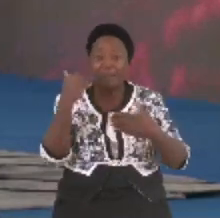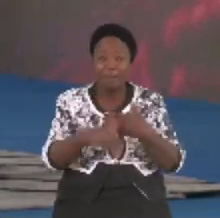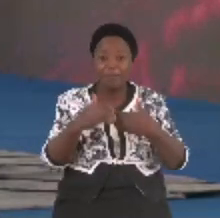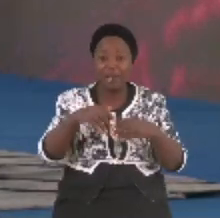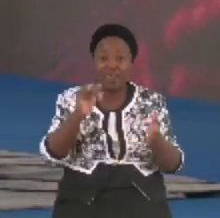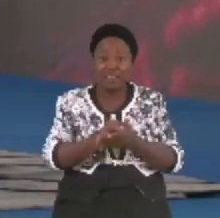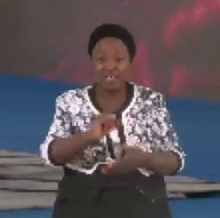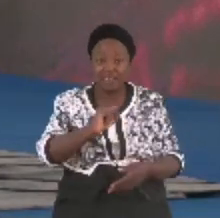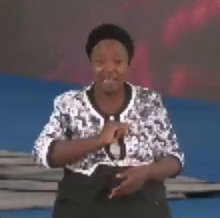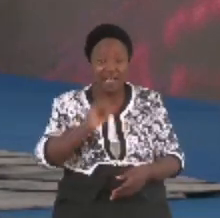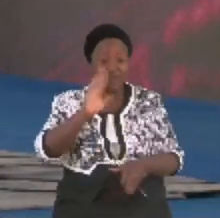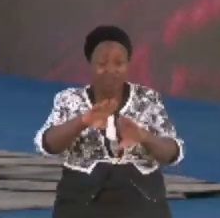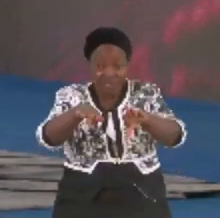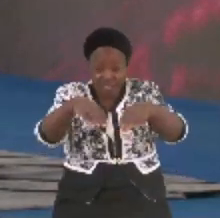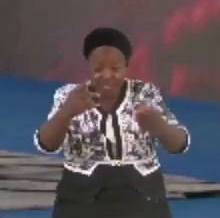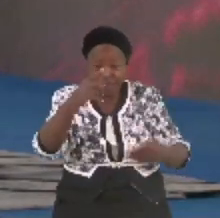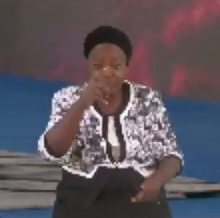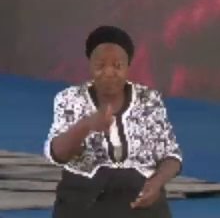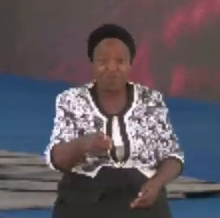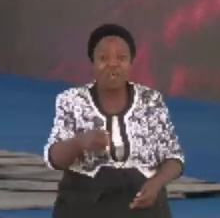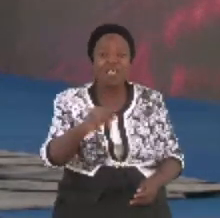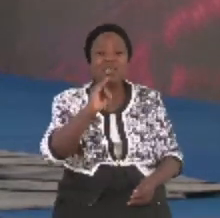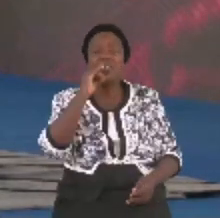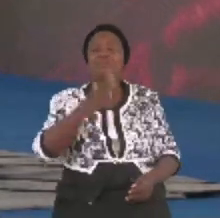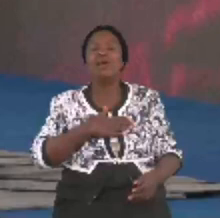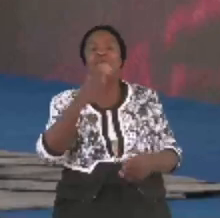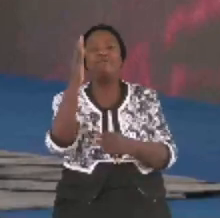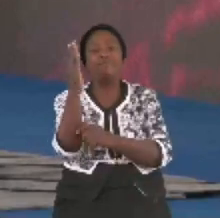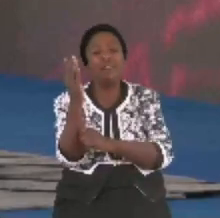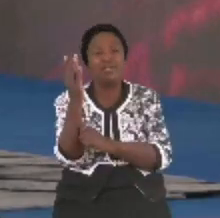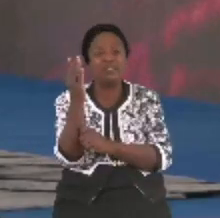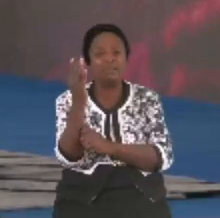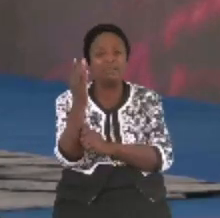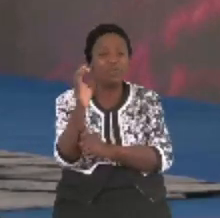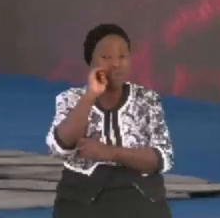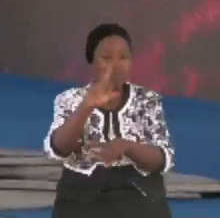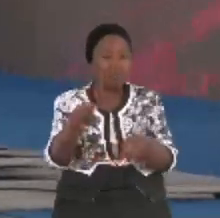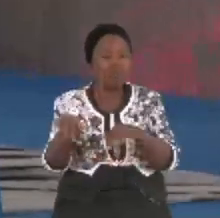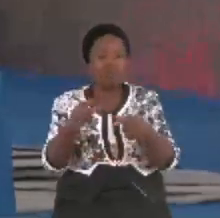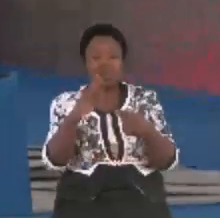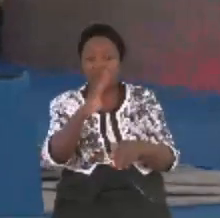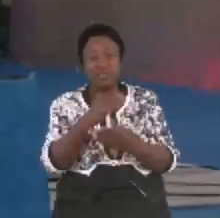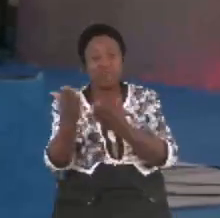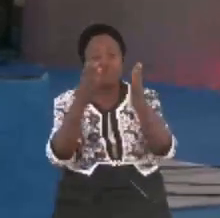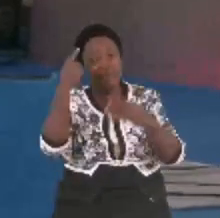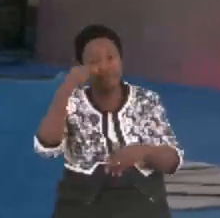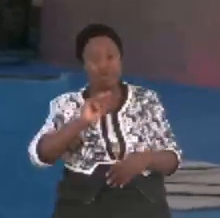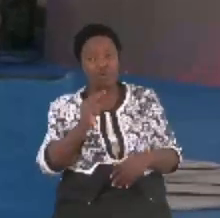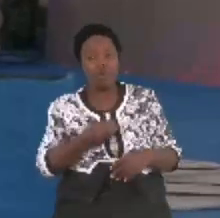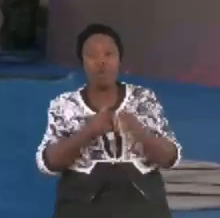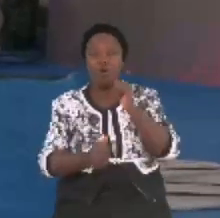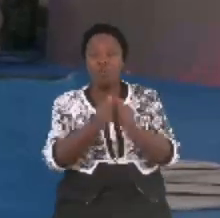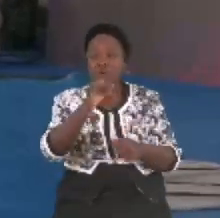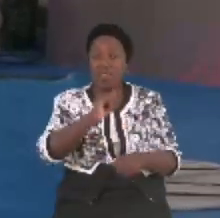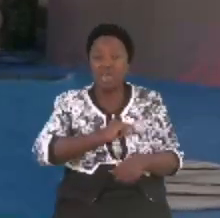je donnerai, c'est ma chair que je donnerai. Il allait se sacrifier pour nous, que je